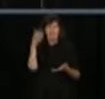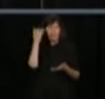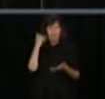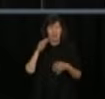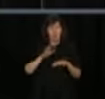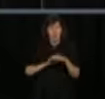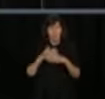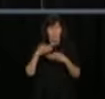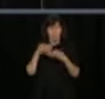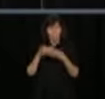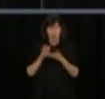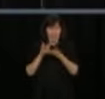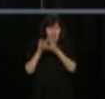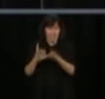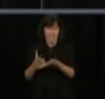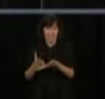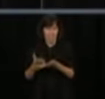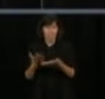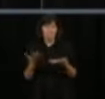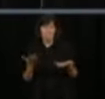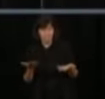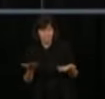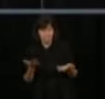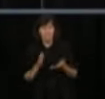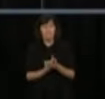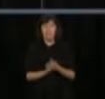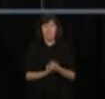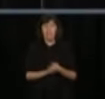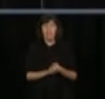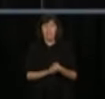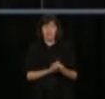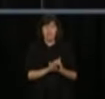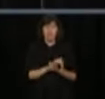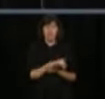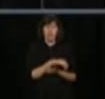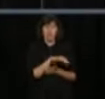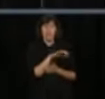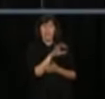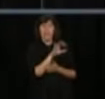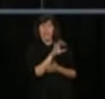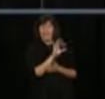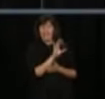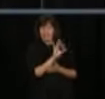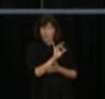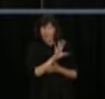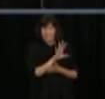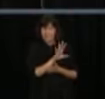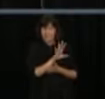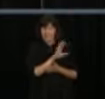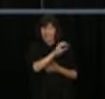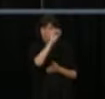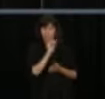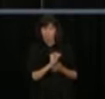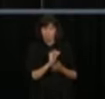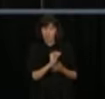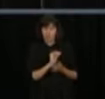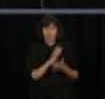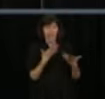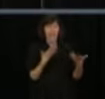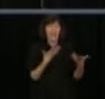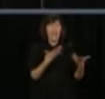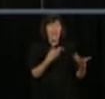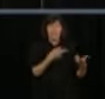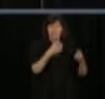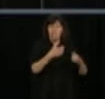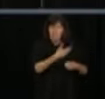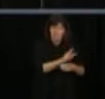a 85 % de nos proches aidants qui doivent être vaccinés aussi, puis même plus que ça, parce que dans les populations plus âgées, les